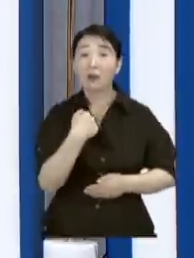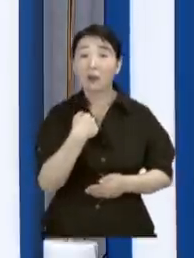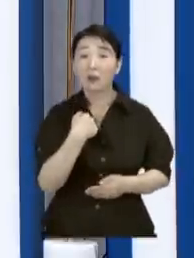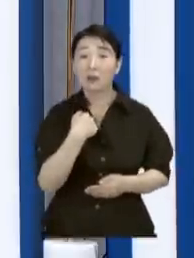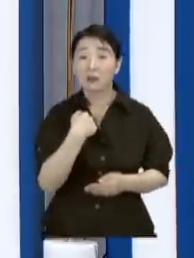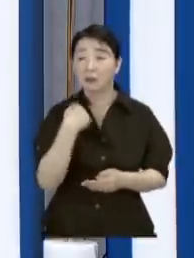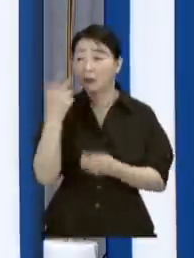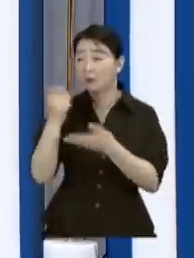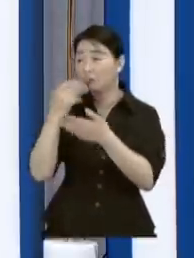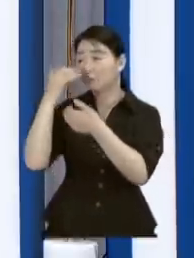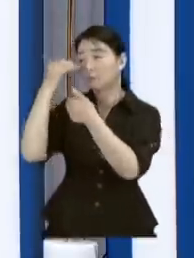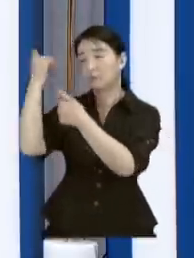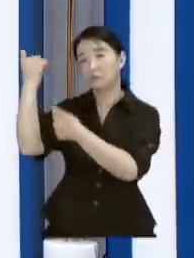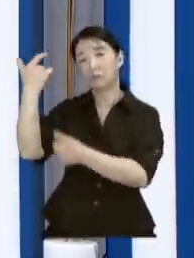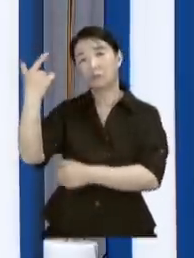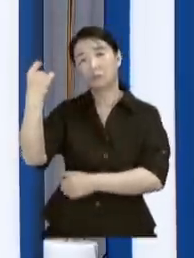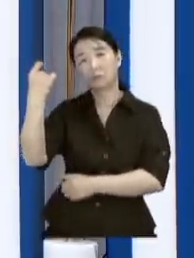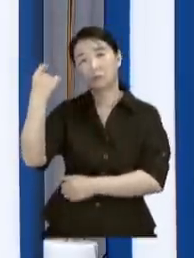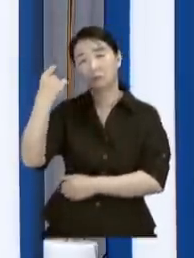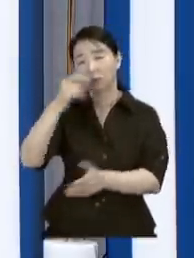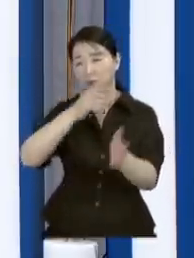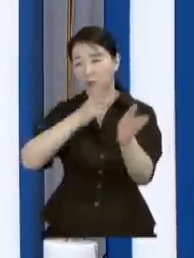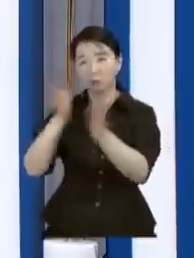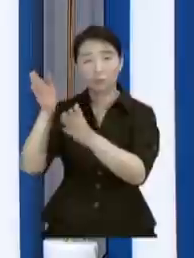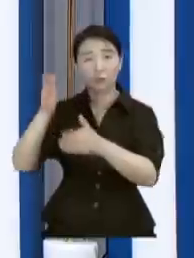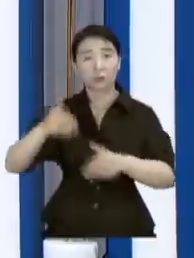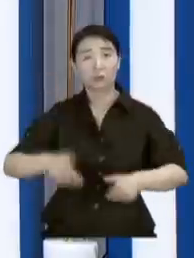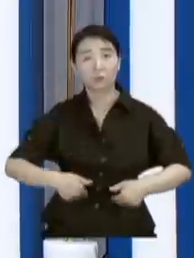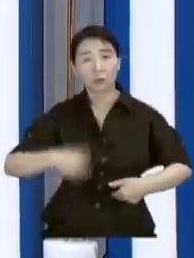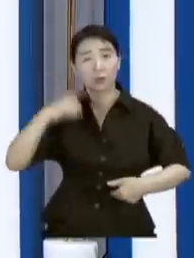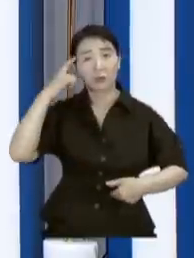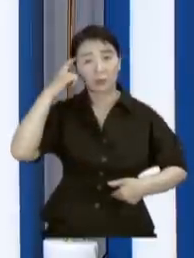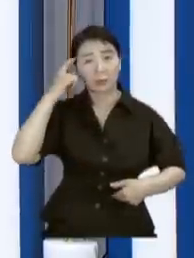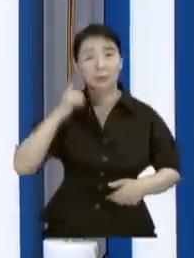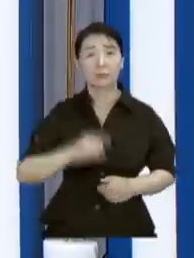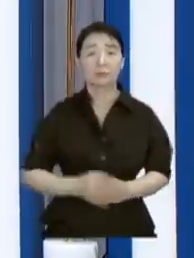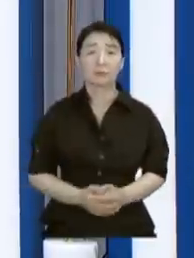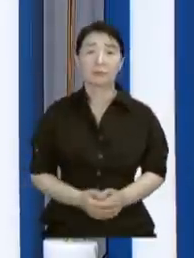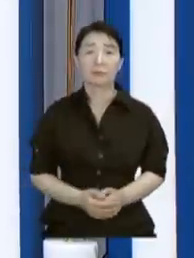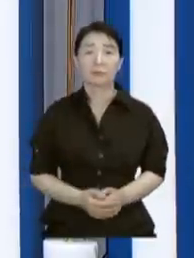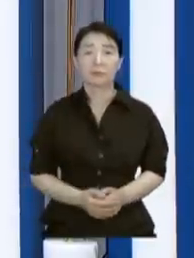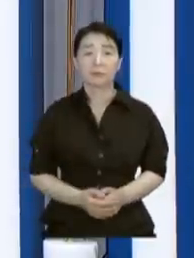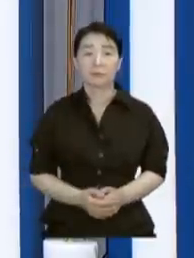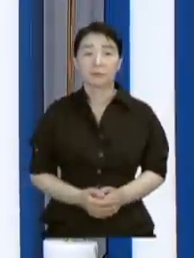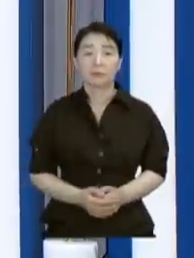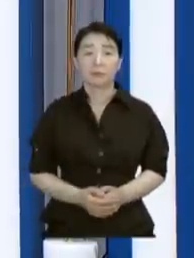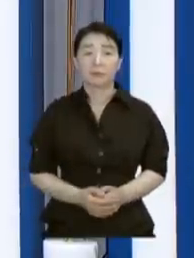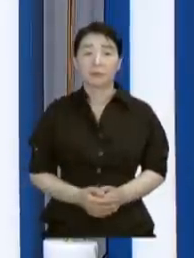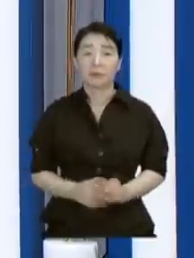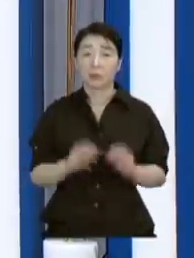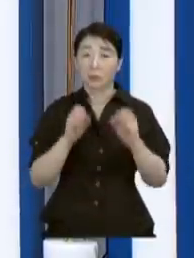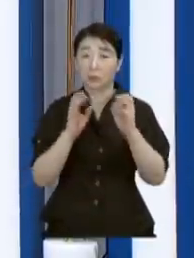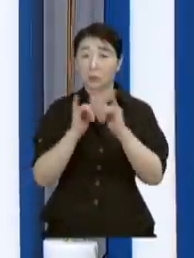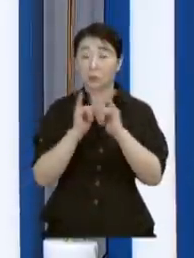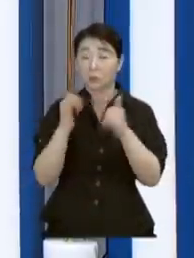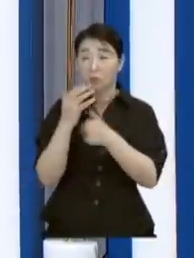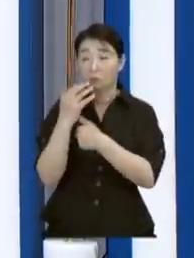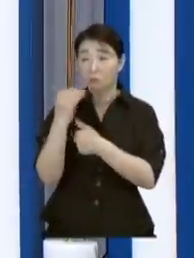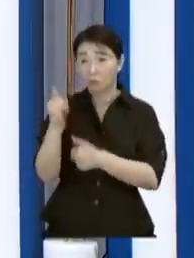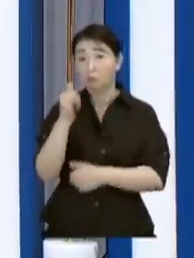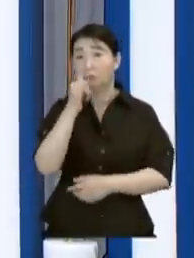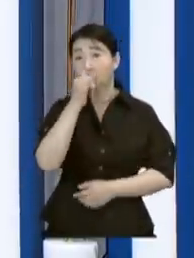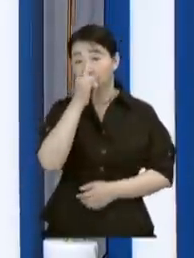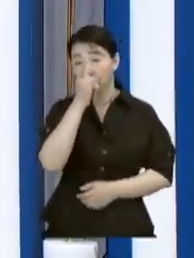나를 뭔가를 부르시는데 내가 좀 준비를 해야겠다 하는 마음으로 이렇게 그 선교사의